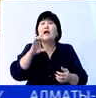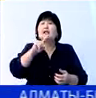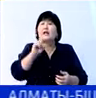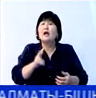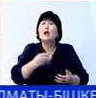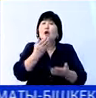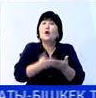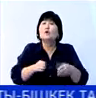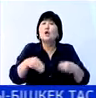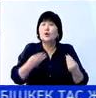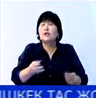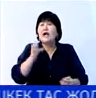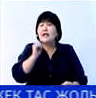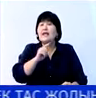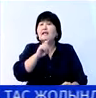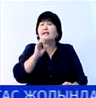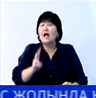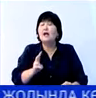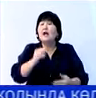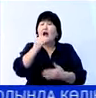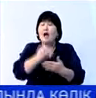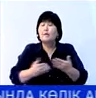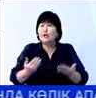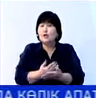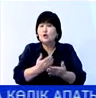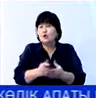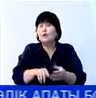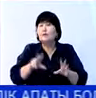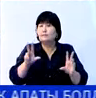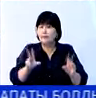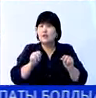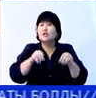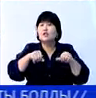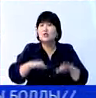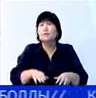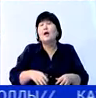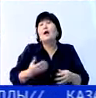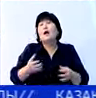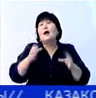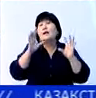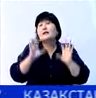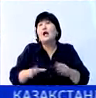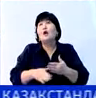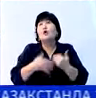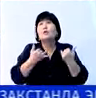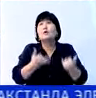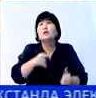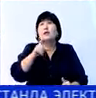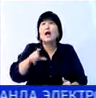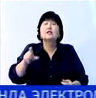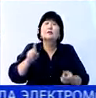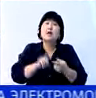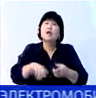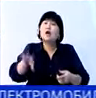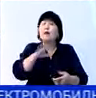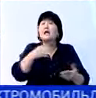консультанттарына ұсынылып отырған е заң көмегі ақпараттық жүйесі бұл мәселенің басты шешімі. Заң көмегін көрсетіп отырған азаматтарға байланысты